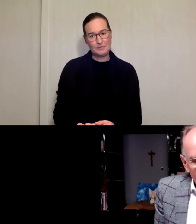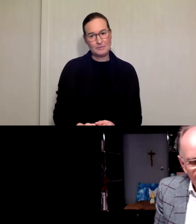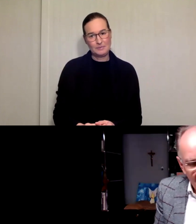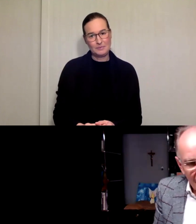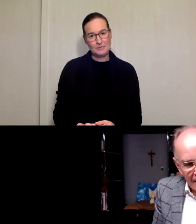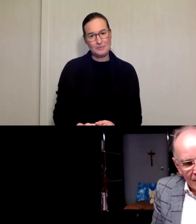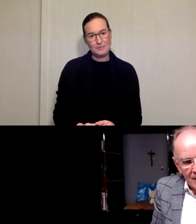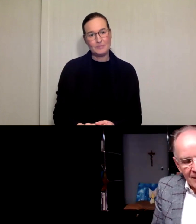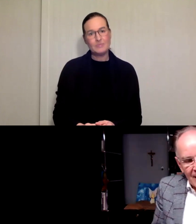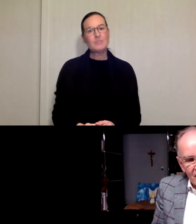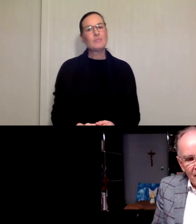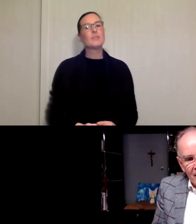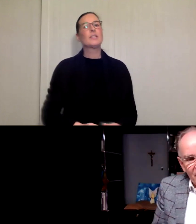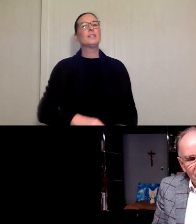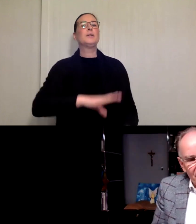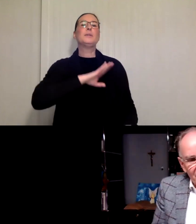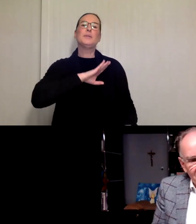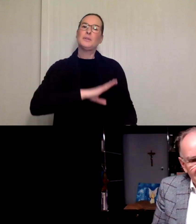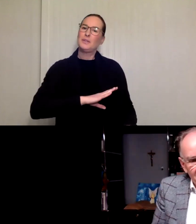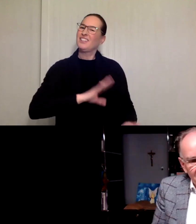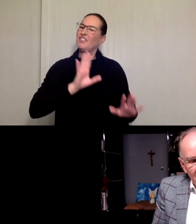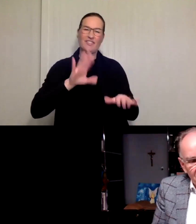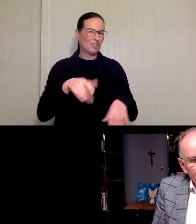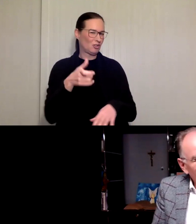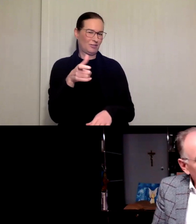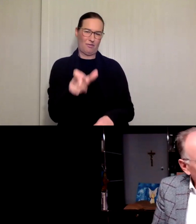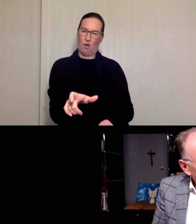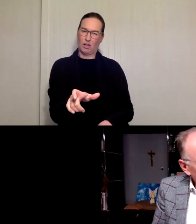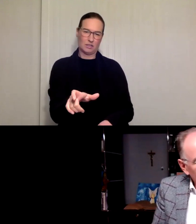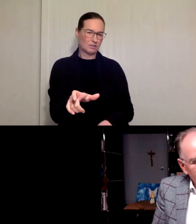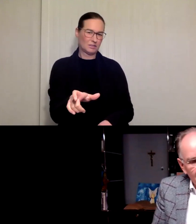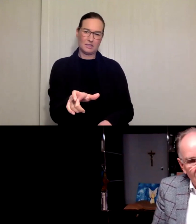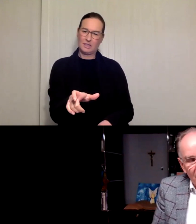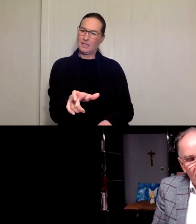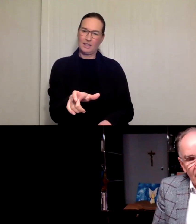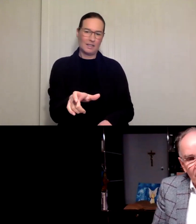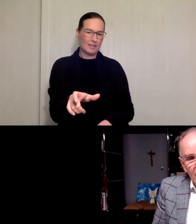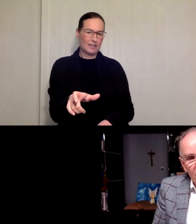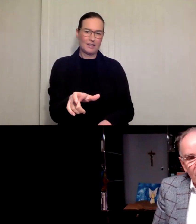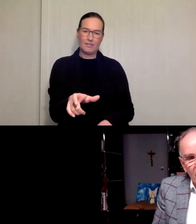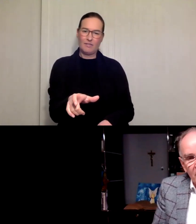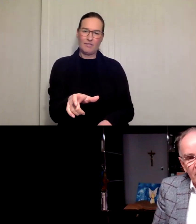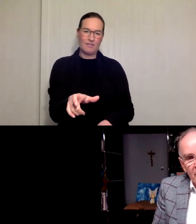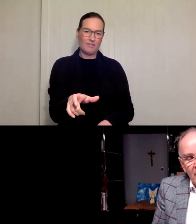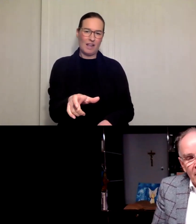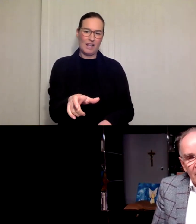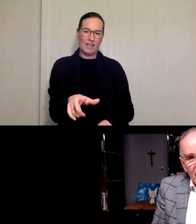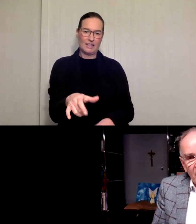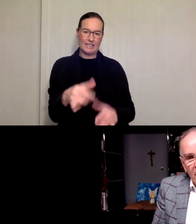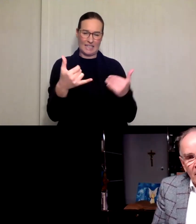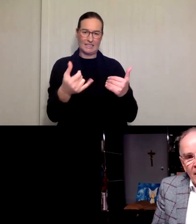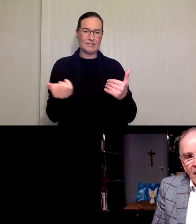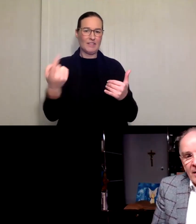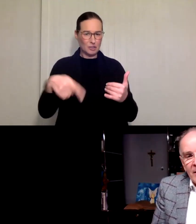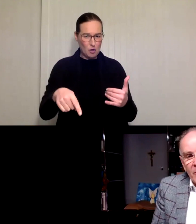Ja, ich glaube, Erleichterung ist tatsächlich das falsche Wort, weil wir nach wie vor auch in diesem Light Lockdown, der nun kommt, immer